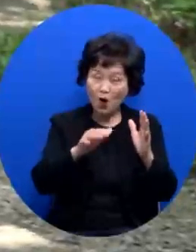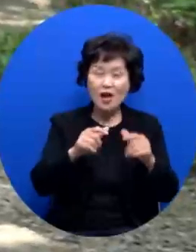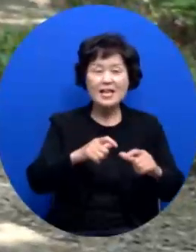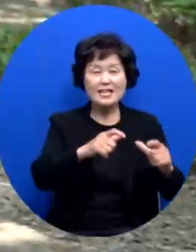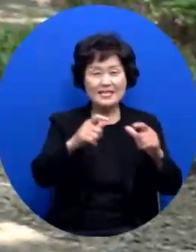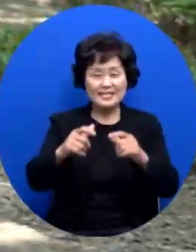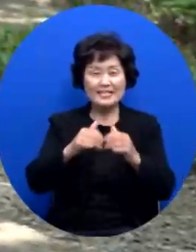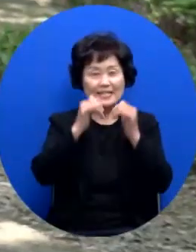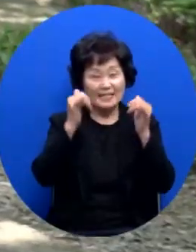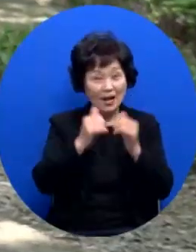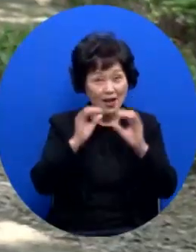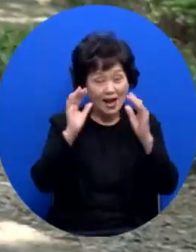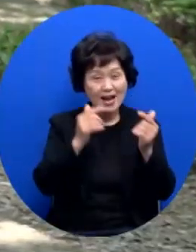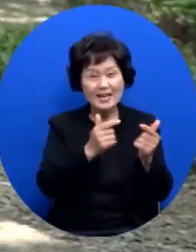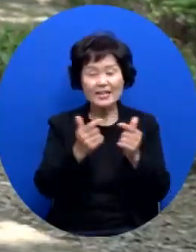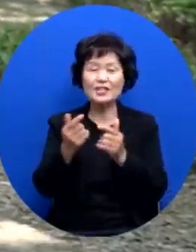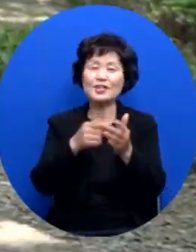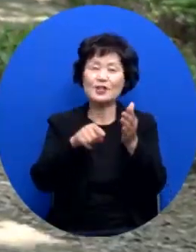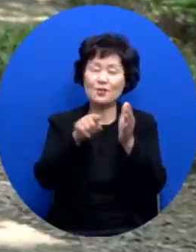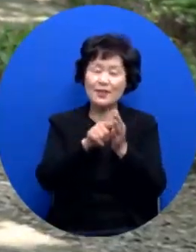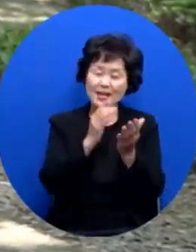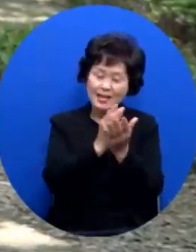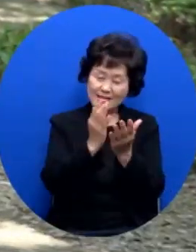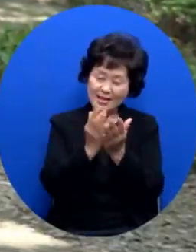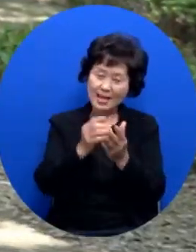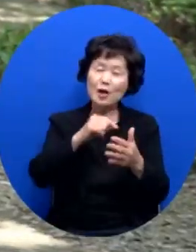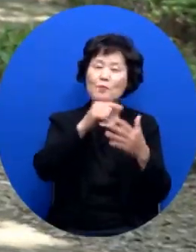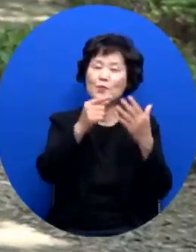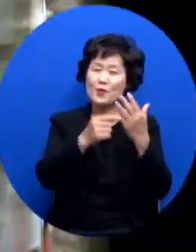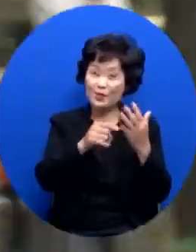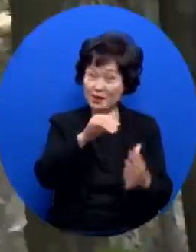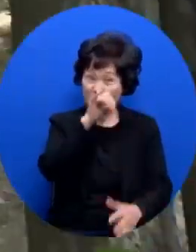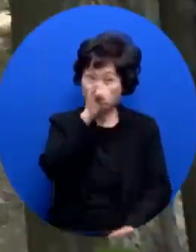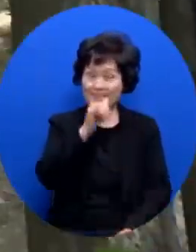위한 다양한 문화 행사들이 열리고 있다고 하는데요. 함께 가보시죠.